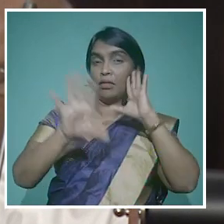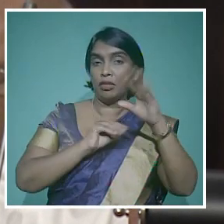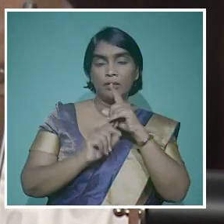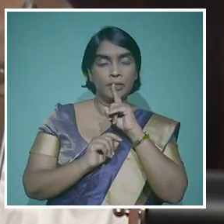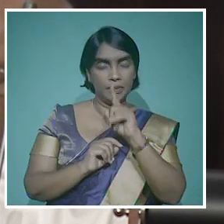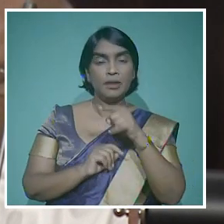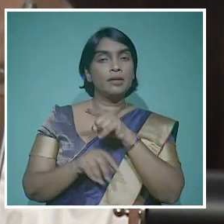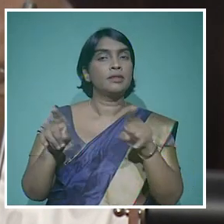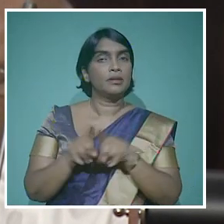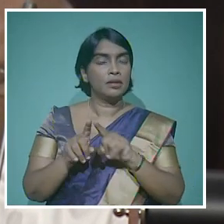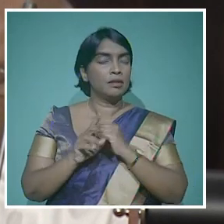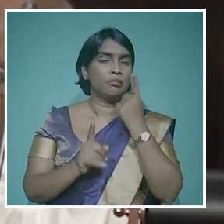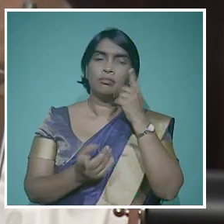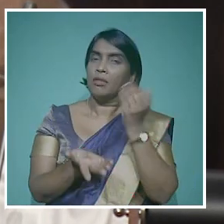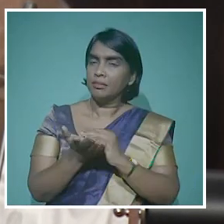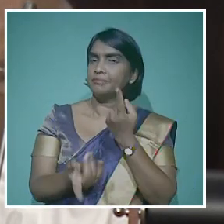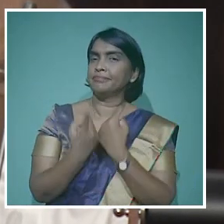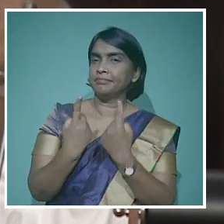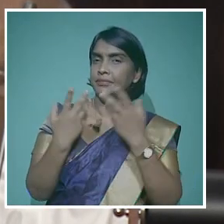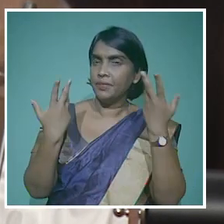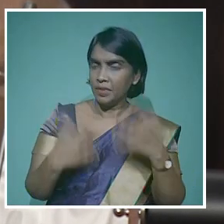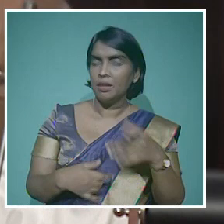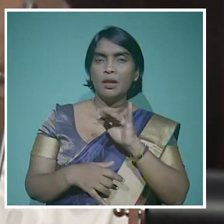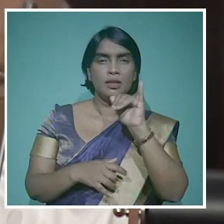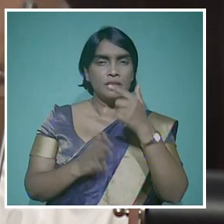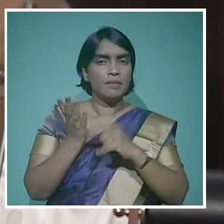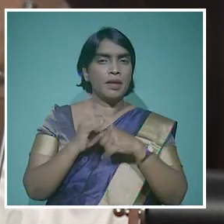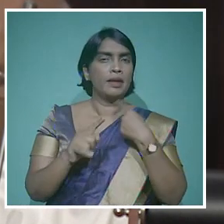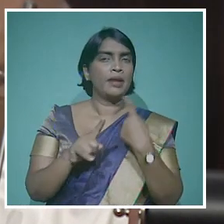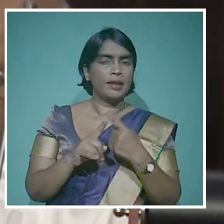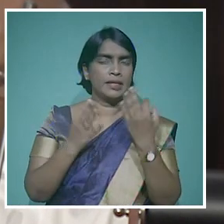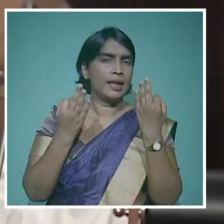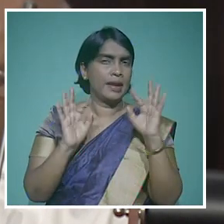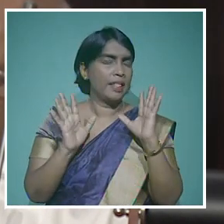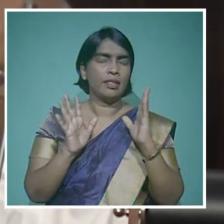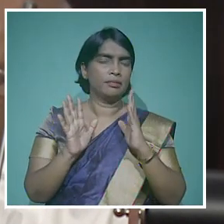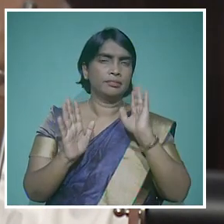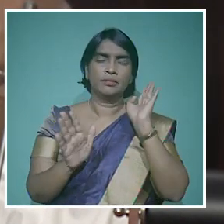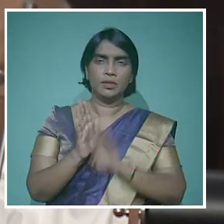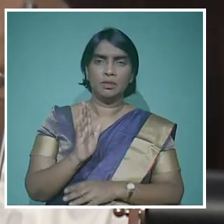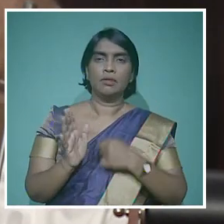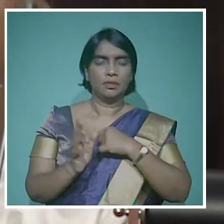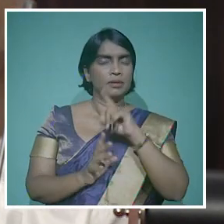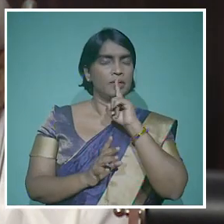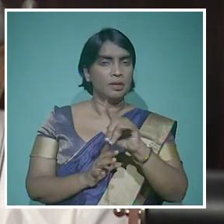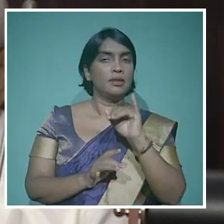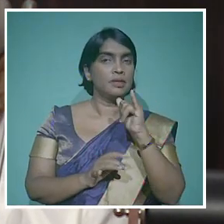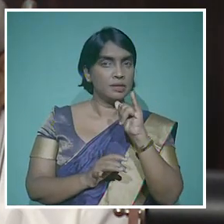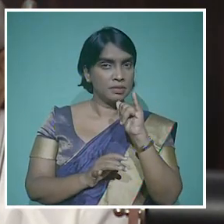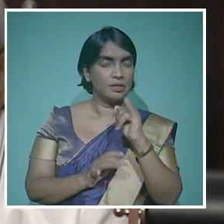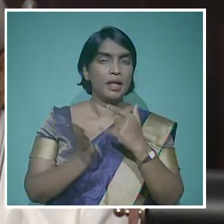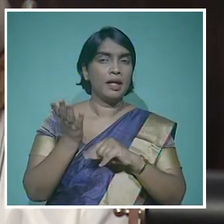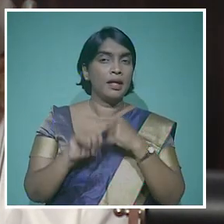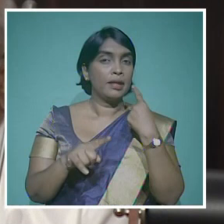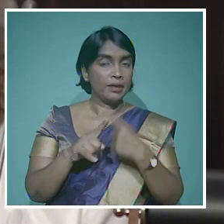කරනවා. එබැවින් සමාලෝචනය කිරීමෙන් පසු ඇතැම් බදු නිදහස් කිරීම ඉවත් කිරීමට යෝජනා කරන ඇතුම් බදු